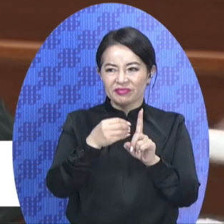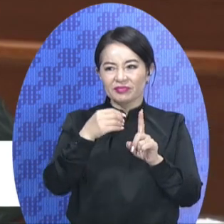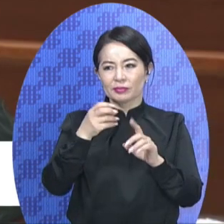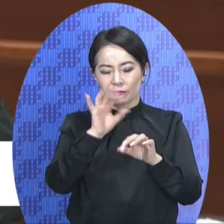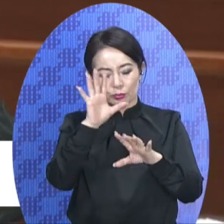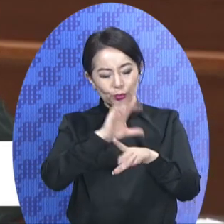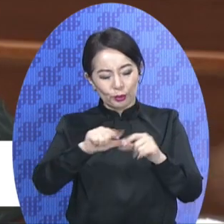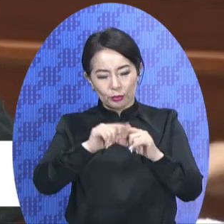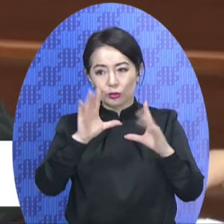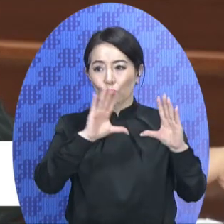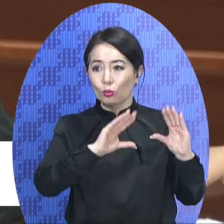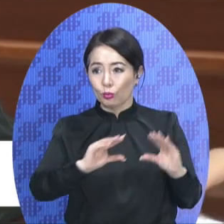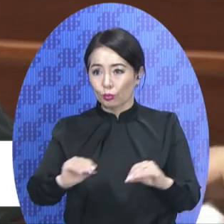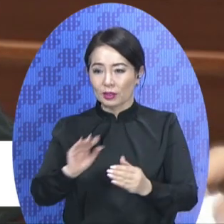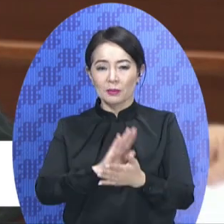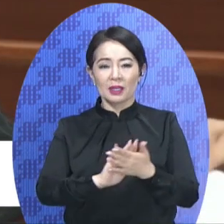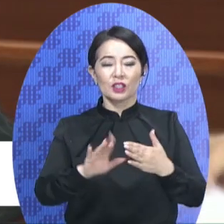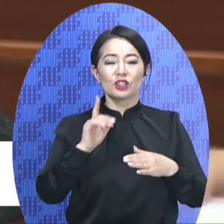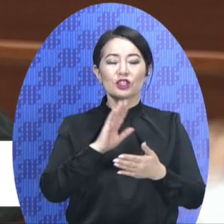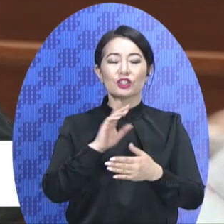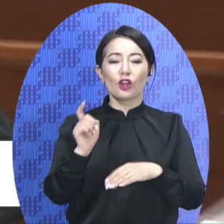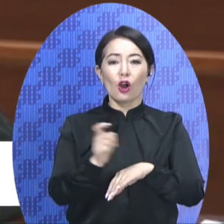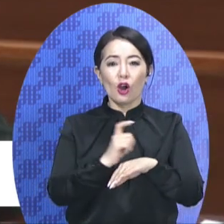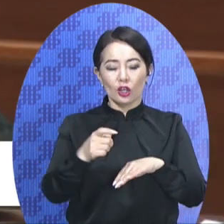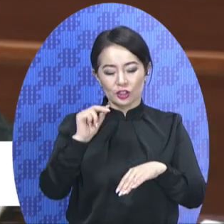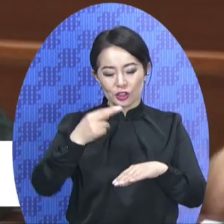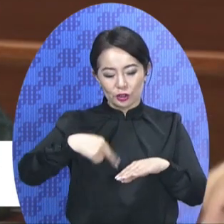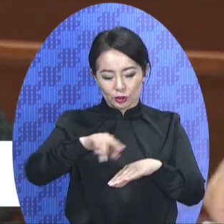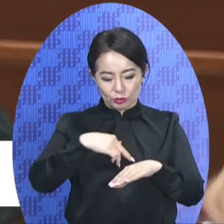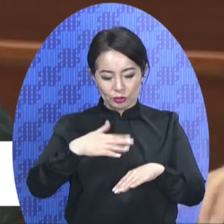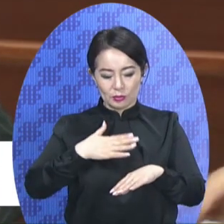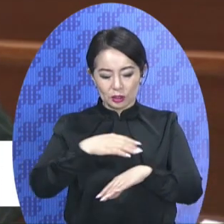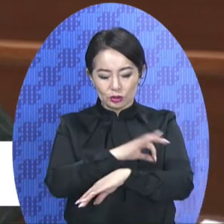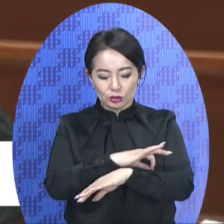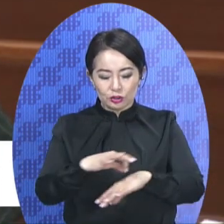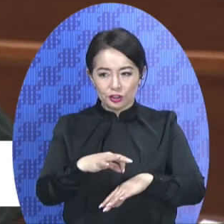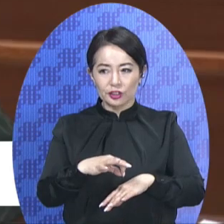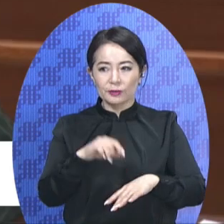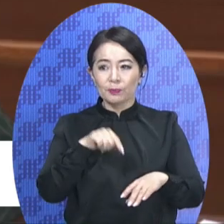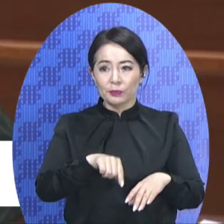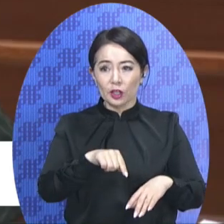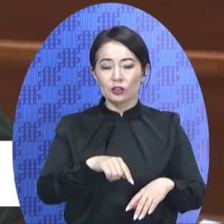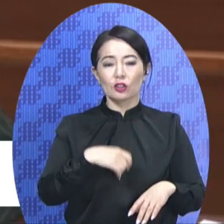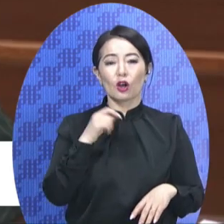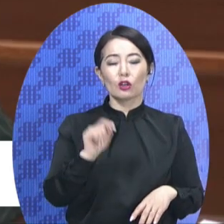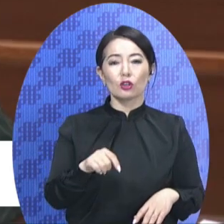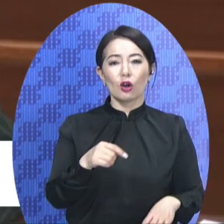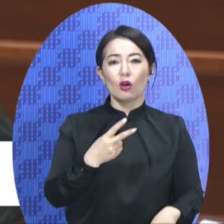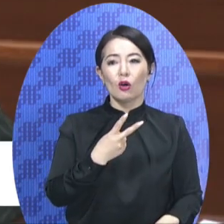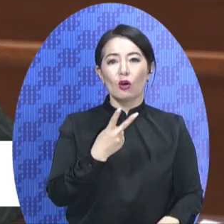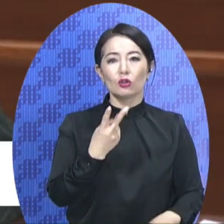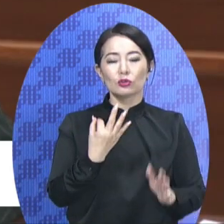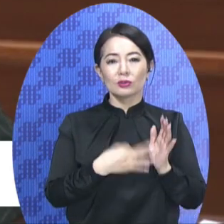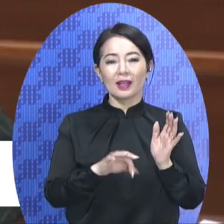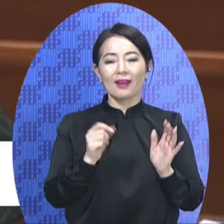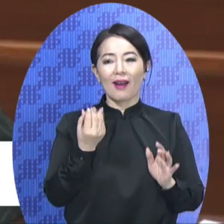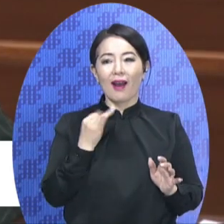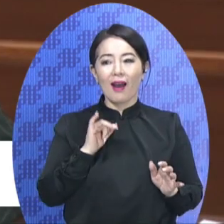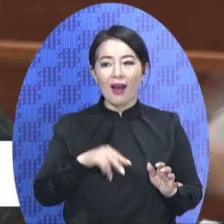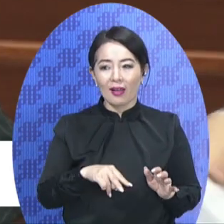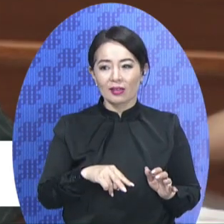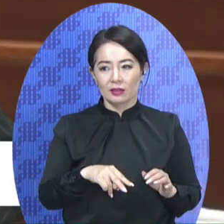явж байна. Манай тэр шин хороо гээд Чингэлтэй дүүргэд хэрэгжүүлж байгаа миний тэр төсөл дээр л гэхэд өнөөдөр байдлаар 280 айл